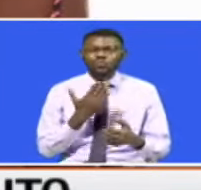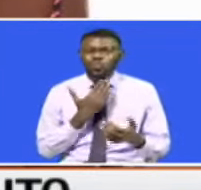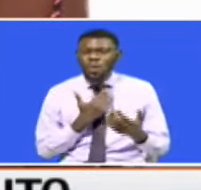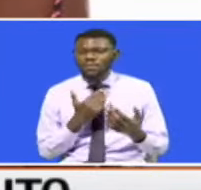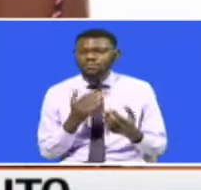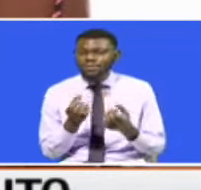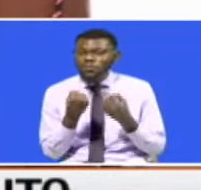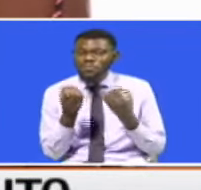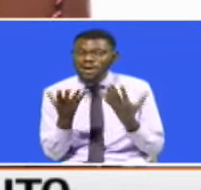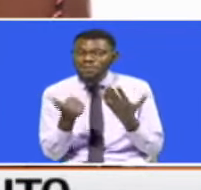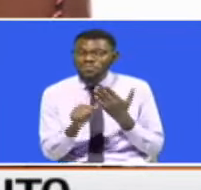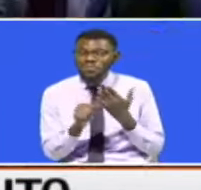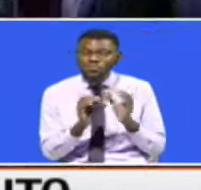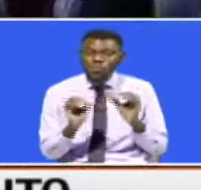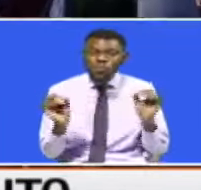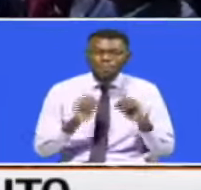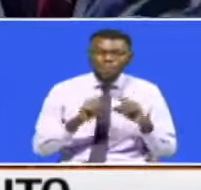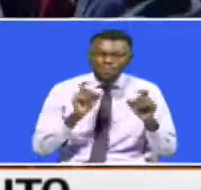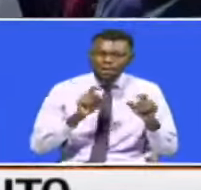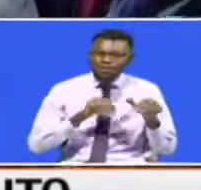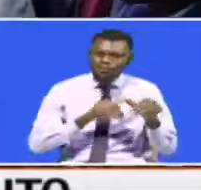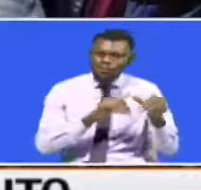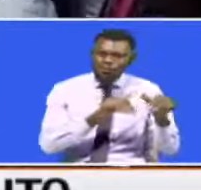keep to a track record.